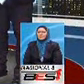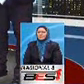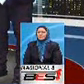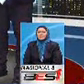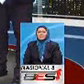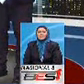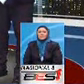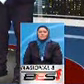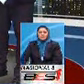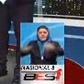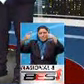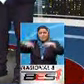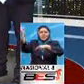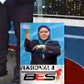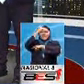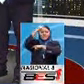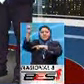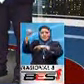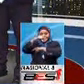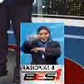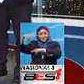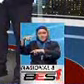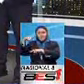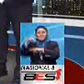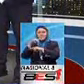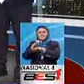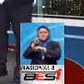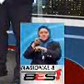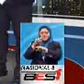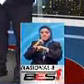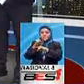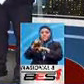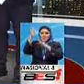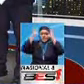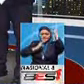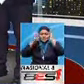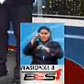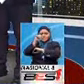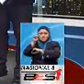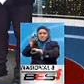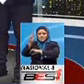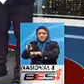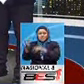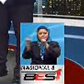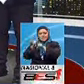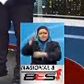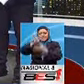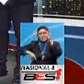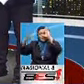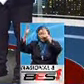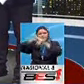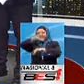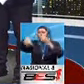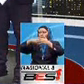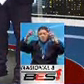kejuanan badminton Grand Prix emas Malaysia Masters seperti yang diharapkan seluruh seluruh rakyat Malaysia Datuk